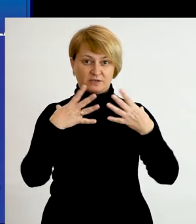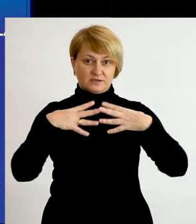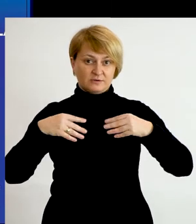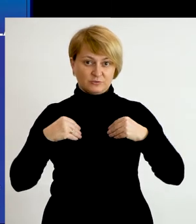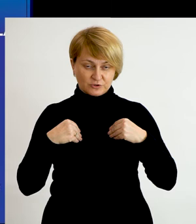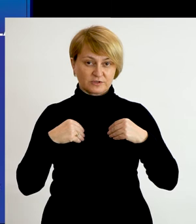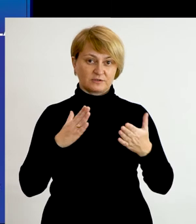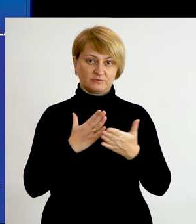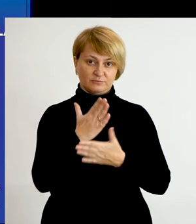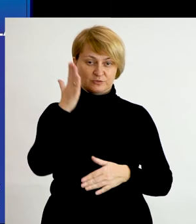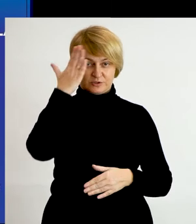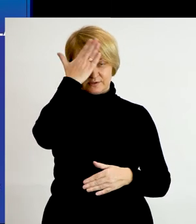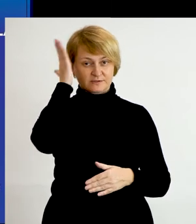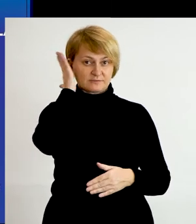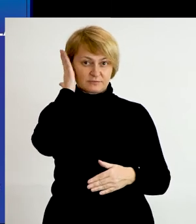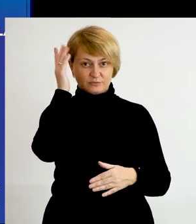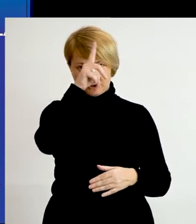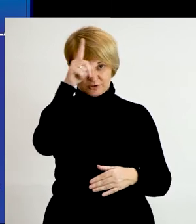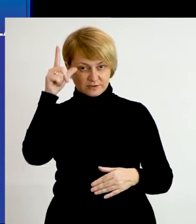mieszkańców.